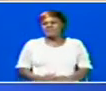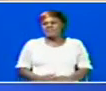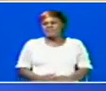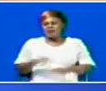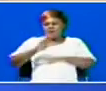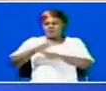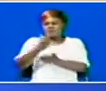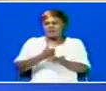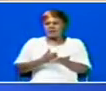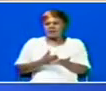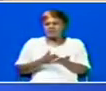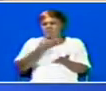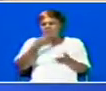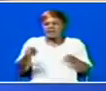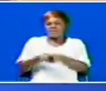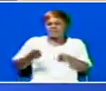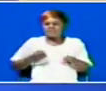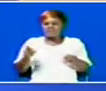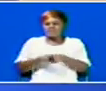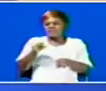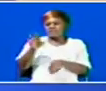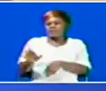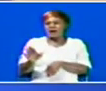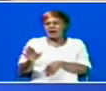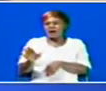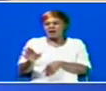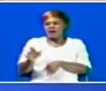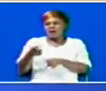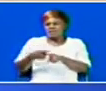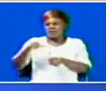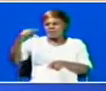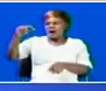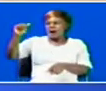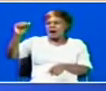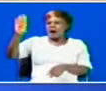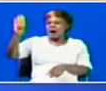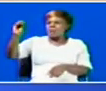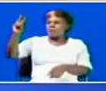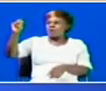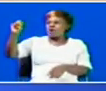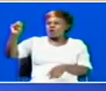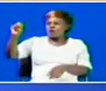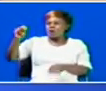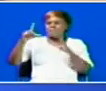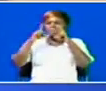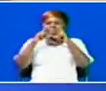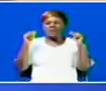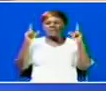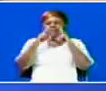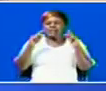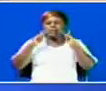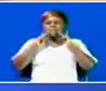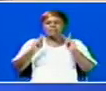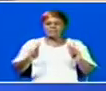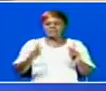on behalf of your brothers and sisters from Gabon, I want to bring you a message of